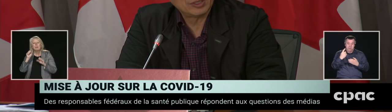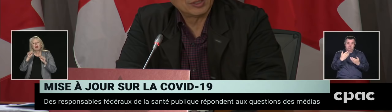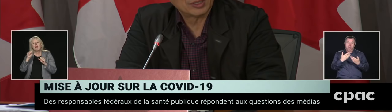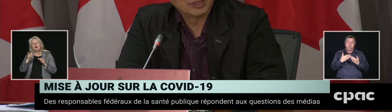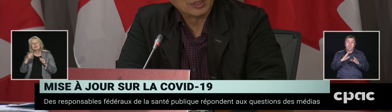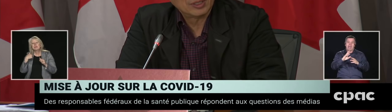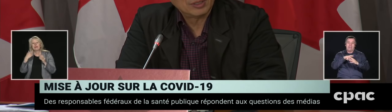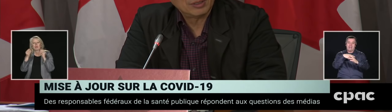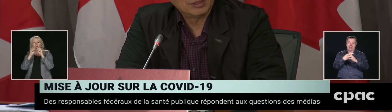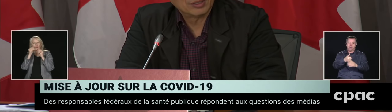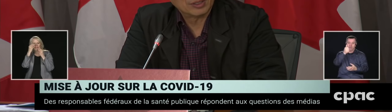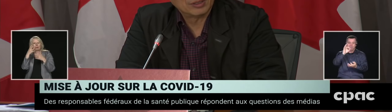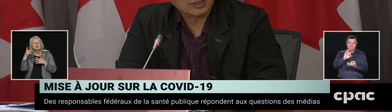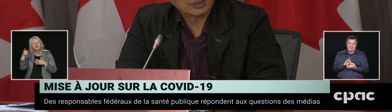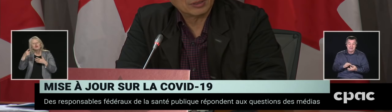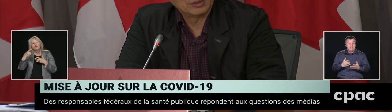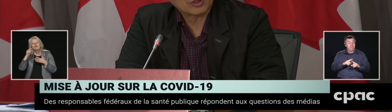même